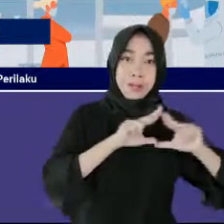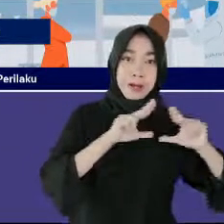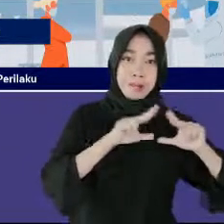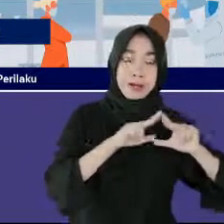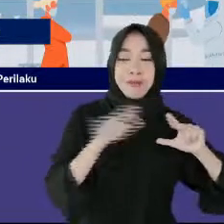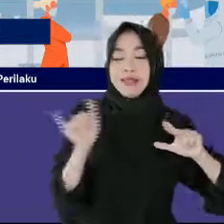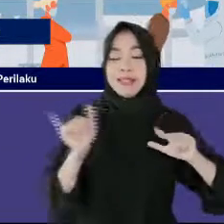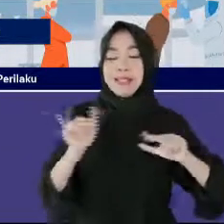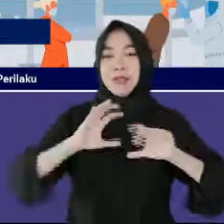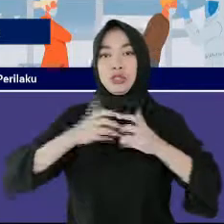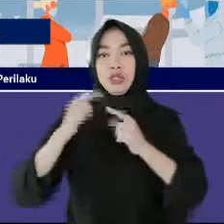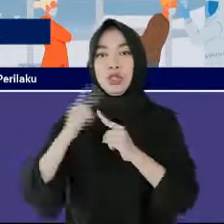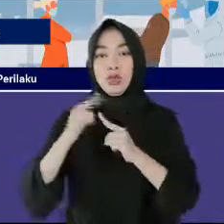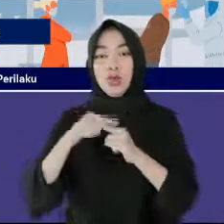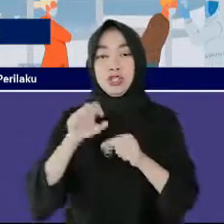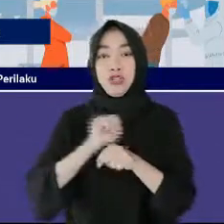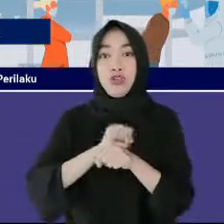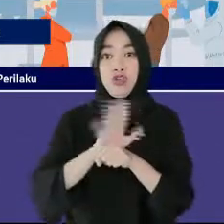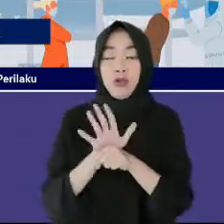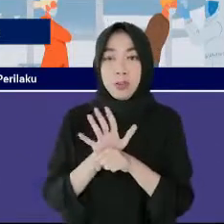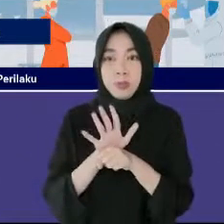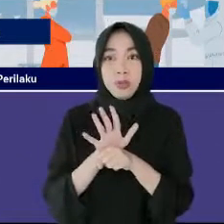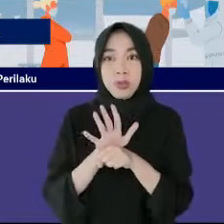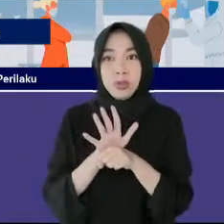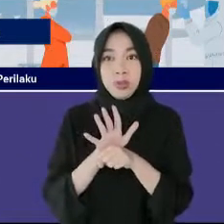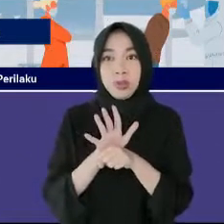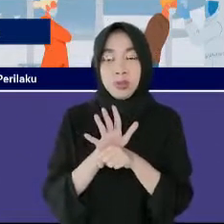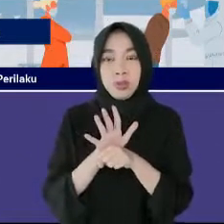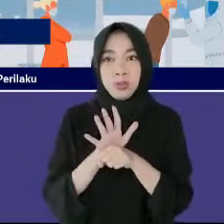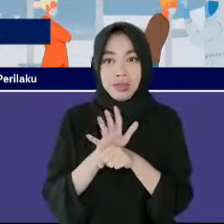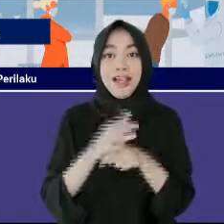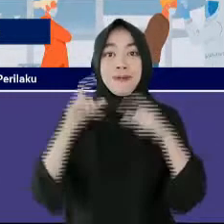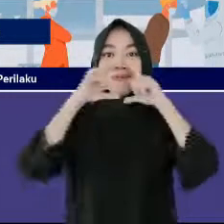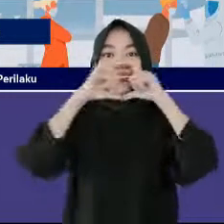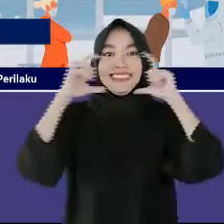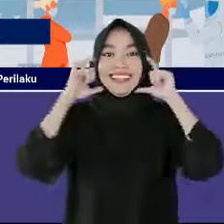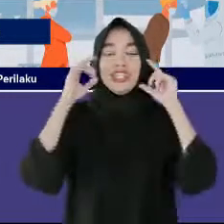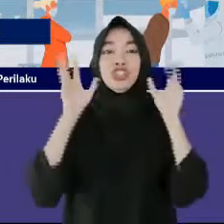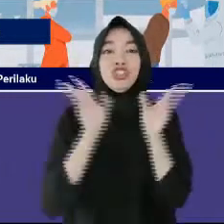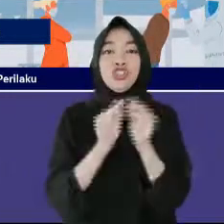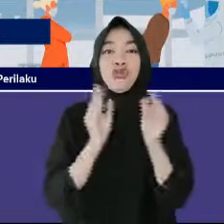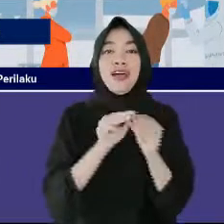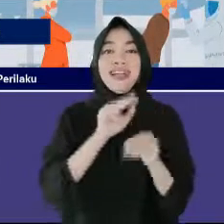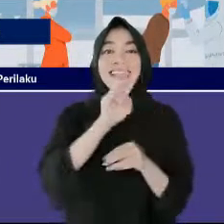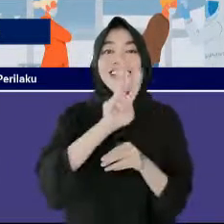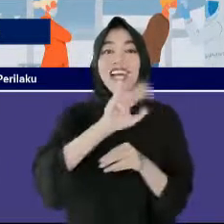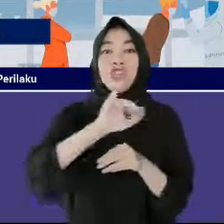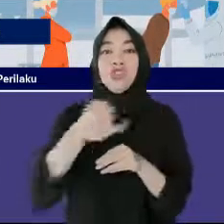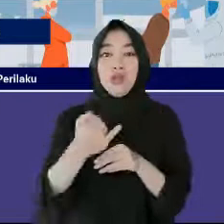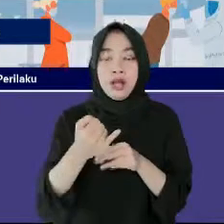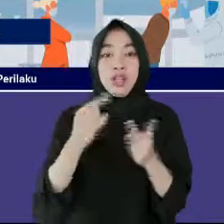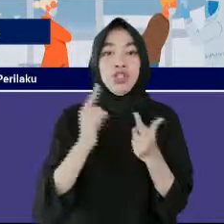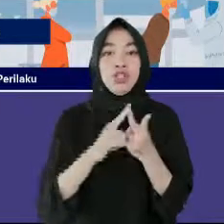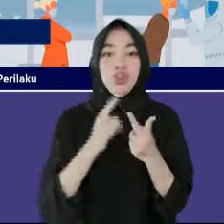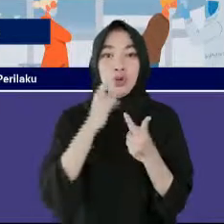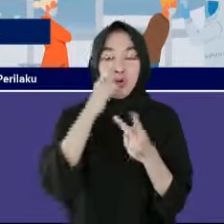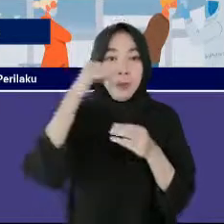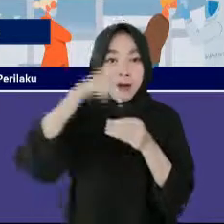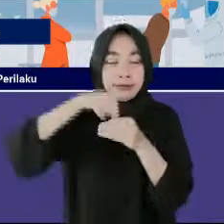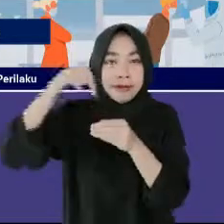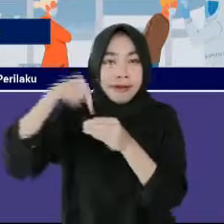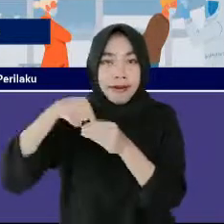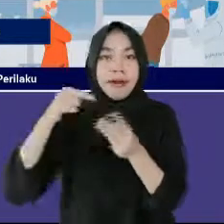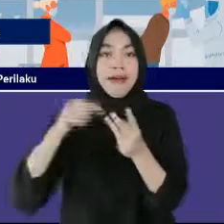pertama Satgas itu juga sudah mengirimkan tiga juta masker ya 3483 in hand